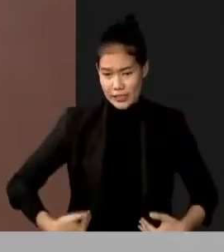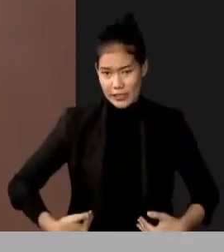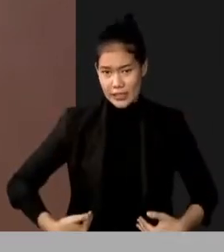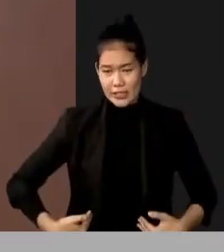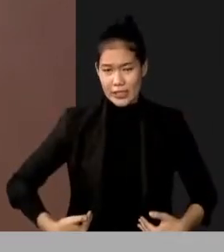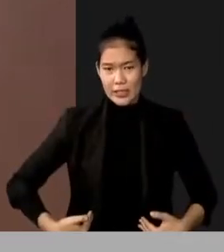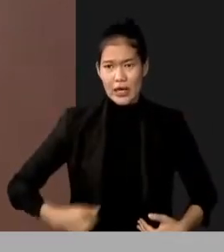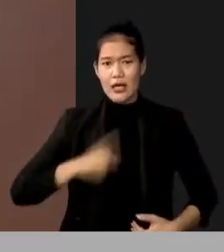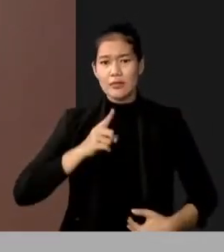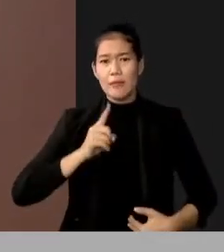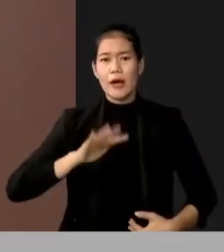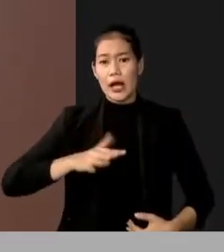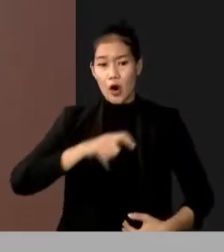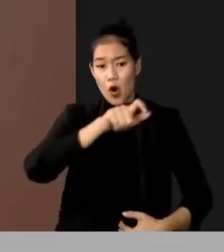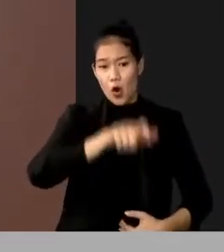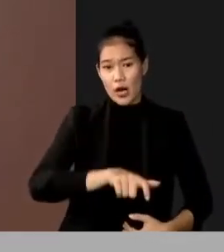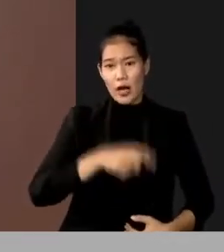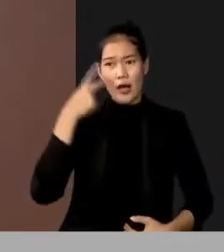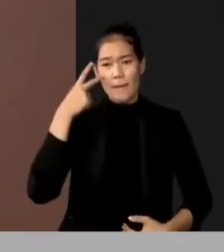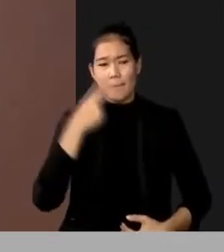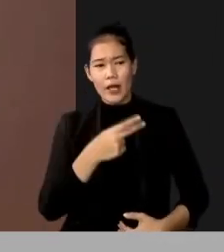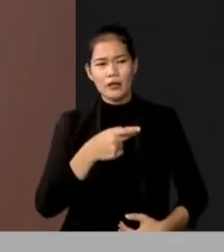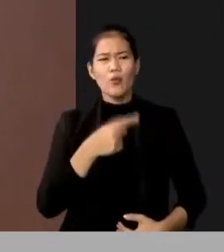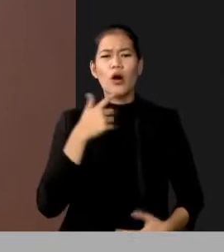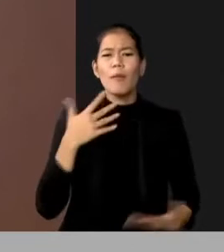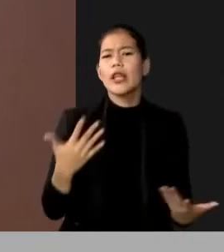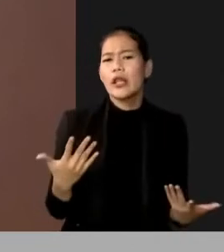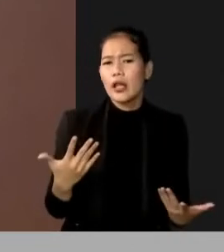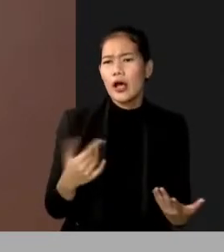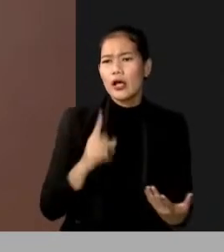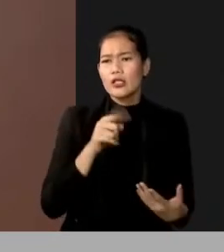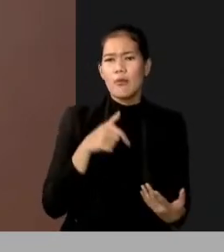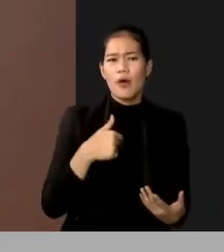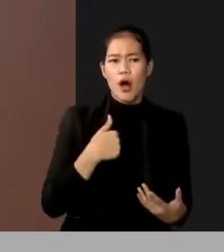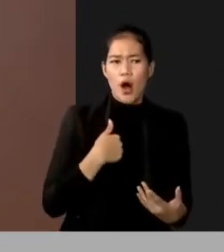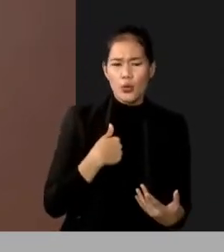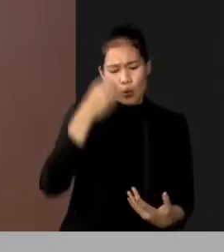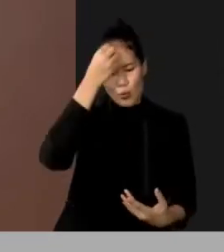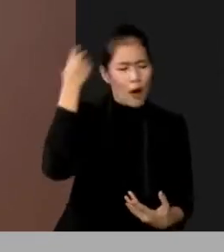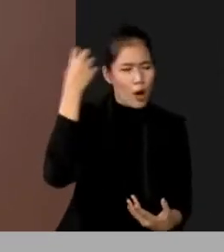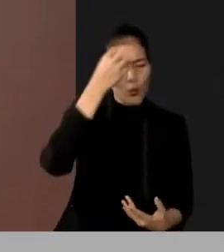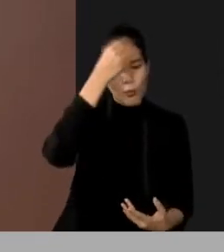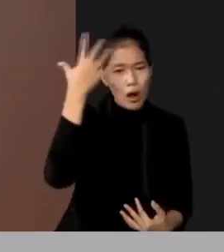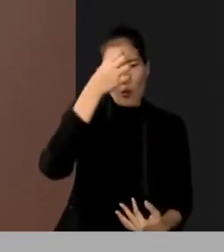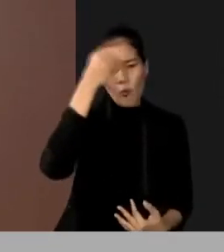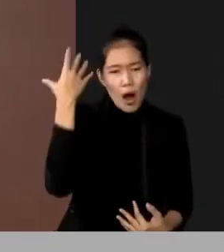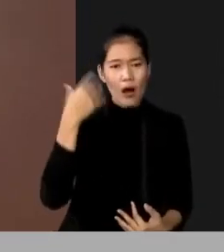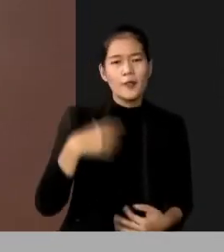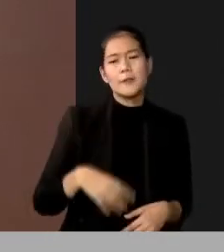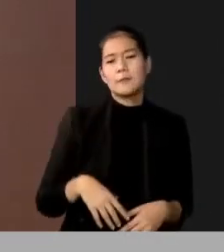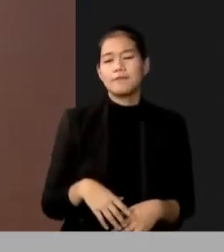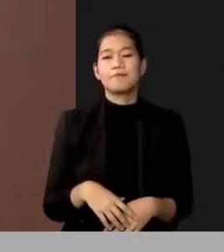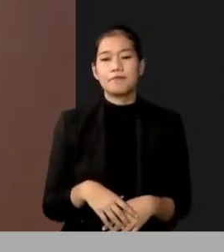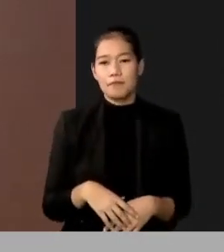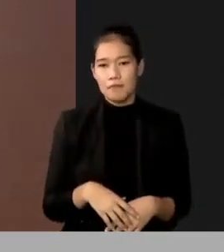juga karena kadang-kadang mereka melihat siapa sih kamu gitu kan karena kan dia udah upaya selalu paling kalau kalian mata aja